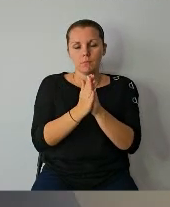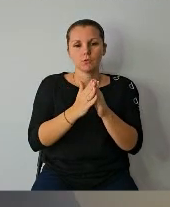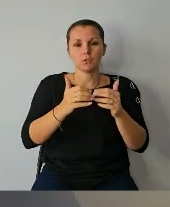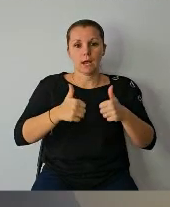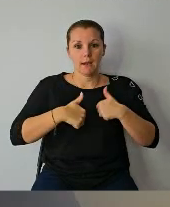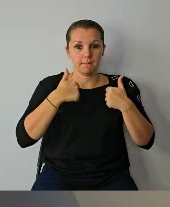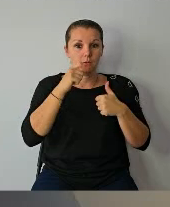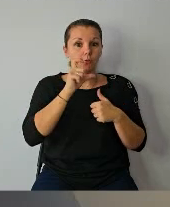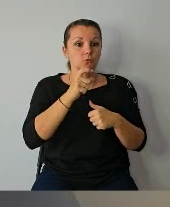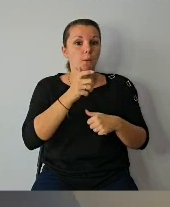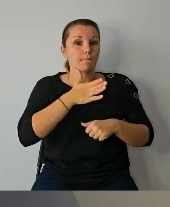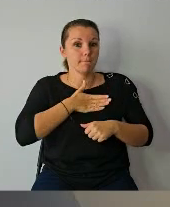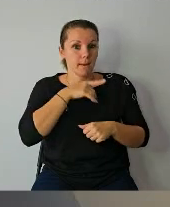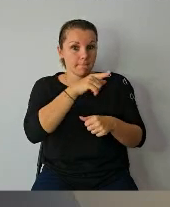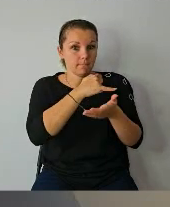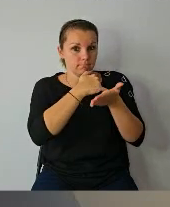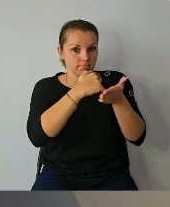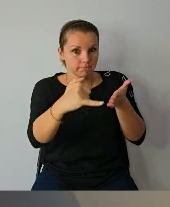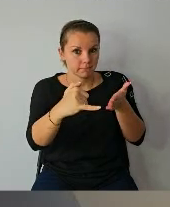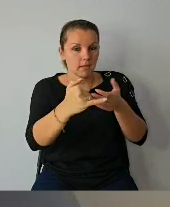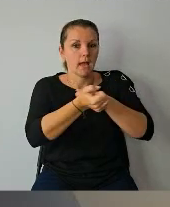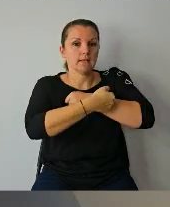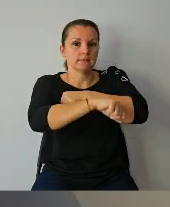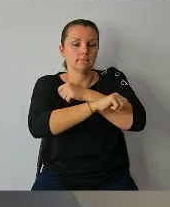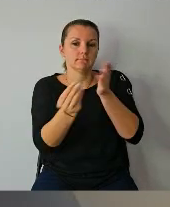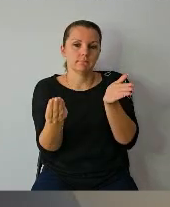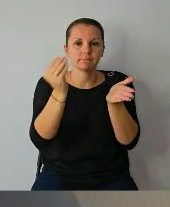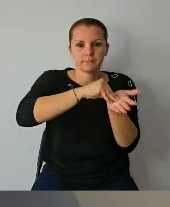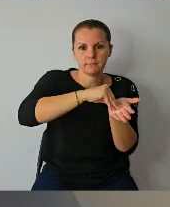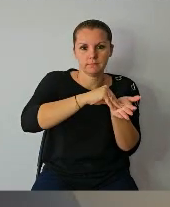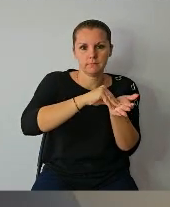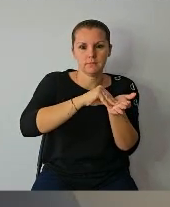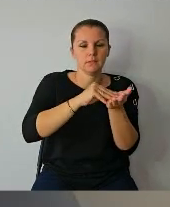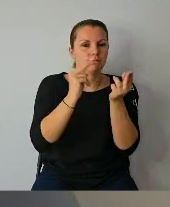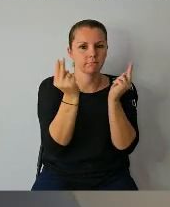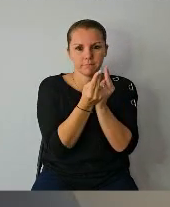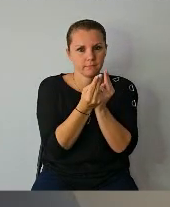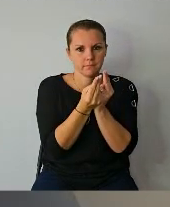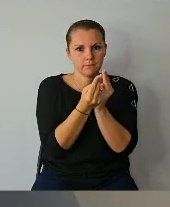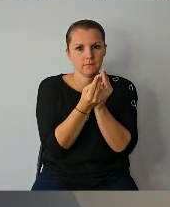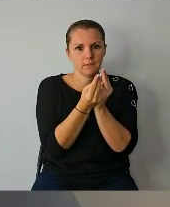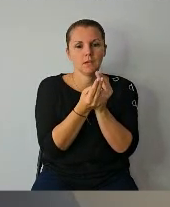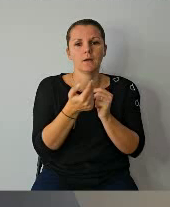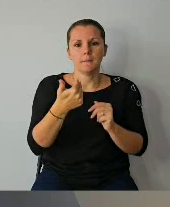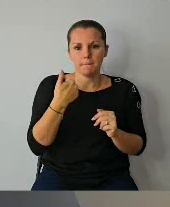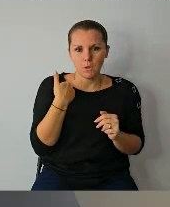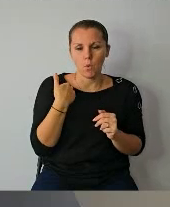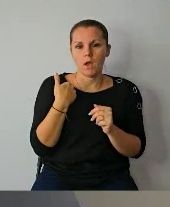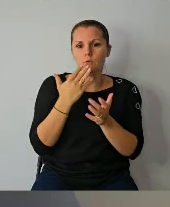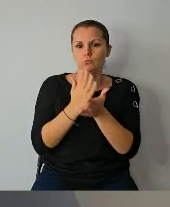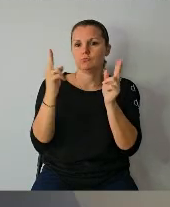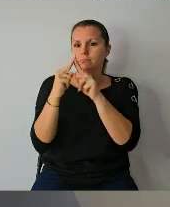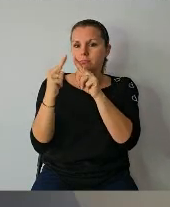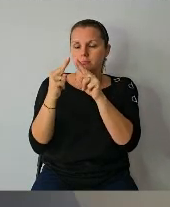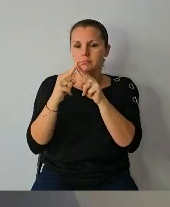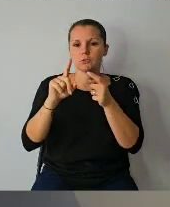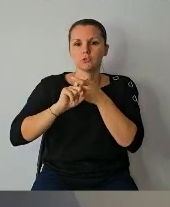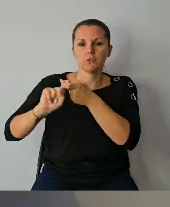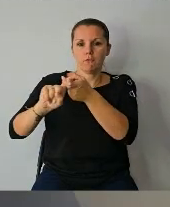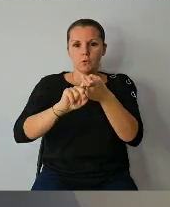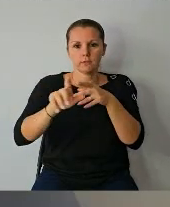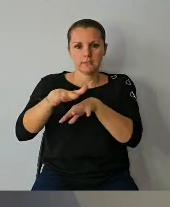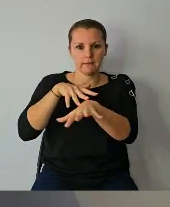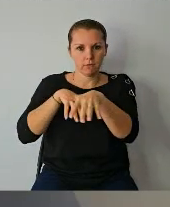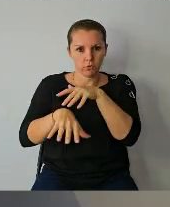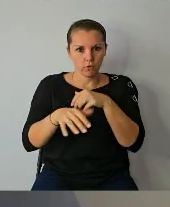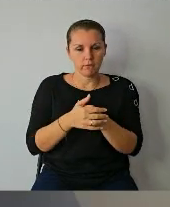z porządku obrad i w zamian za to wprowadzić tą, którą była uzgodniona ze związkami zawodowymi i co do